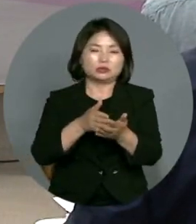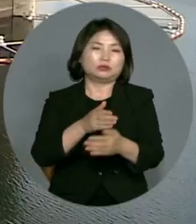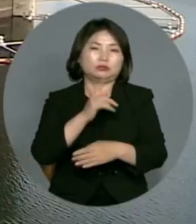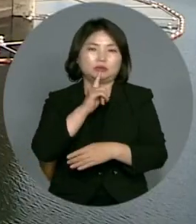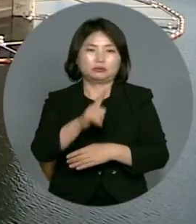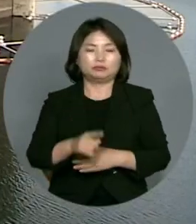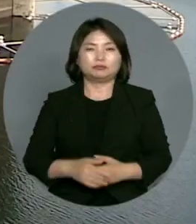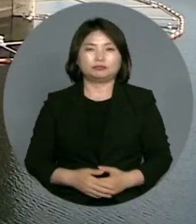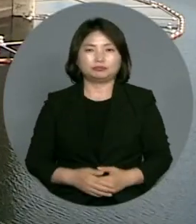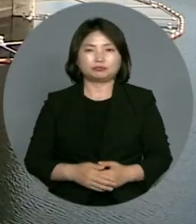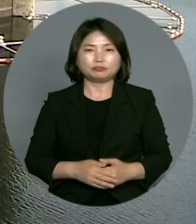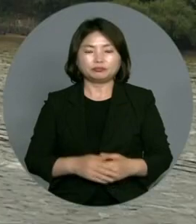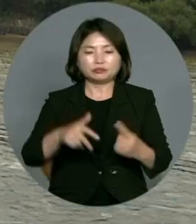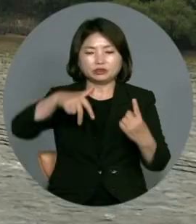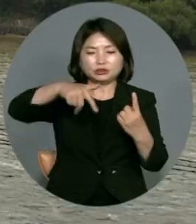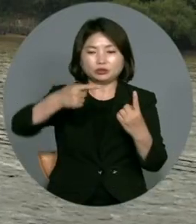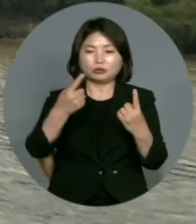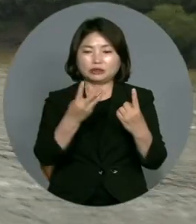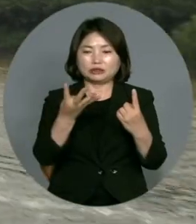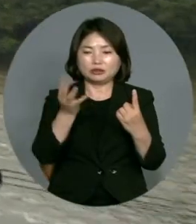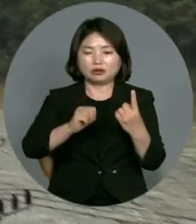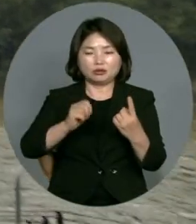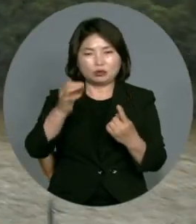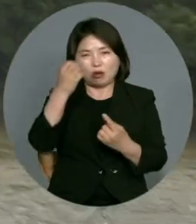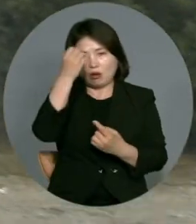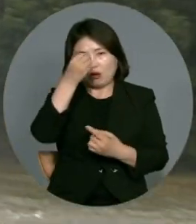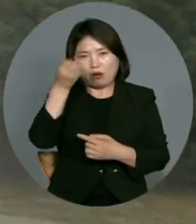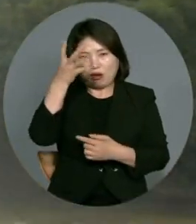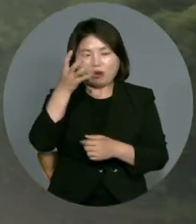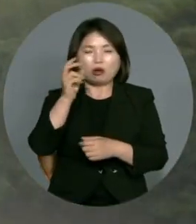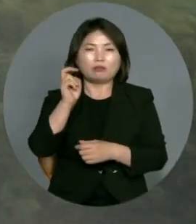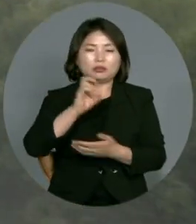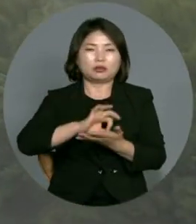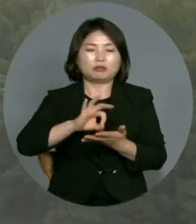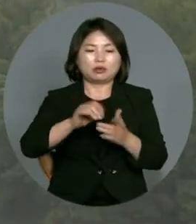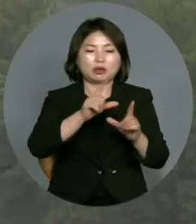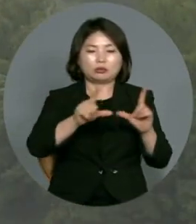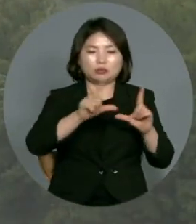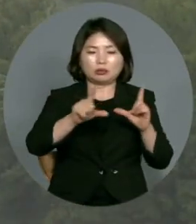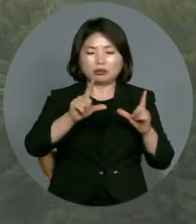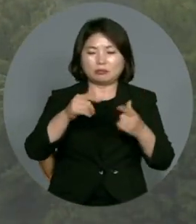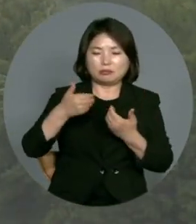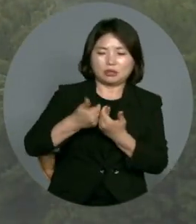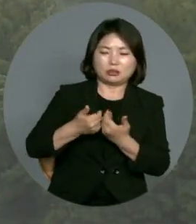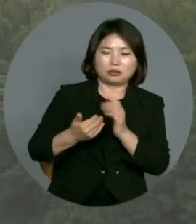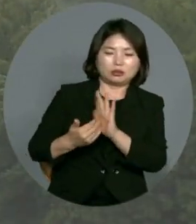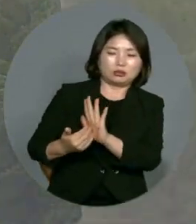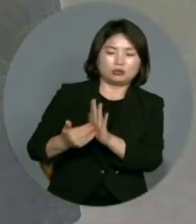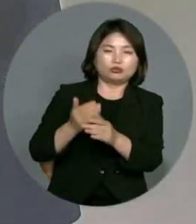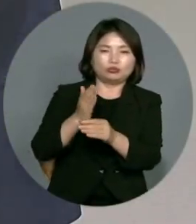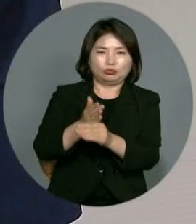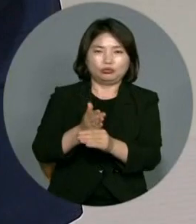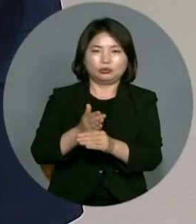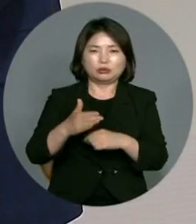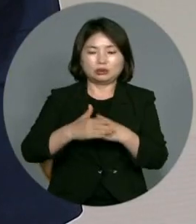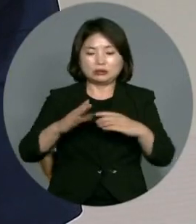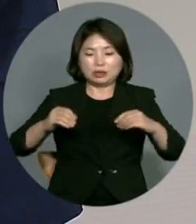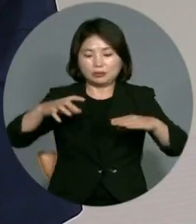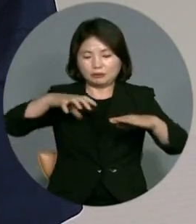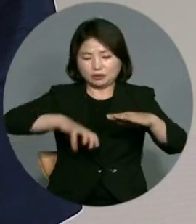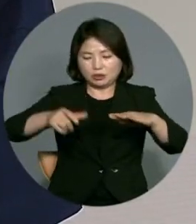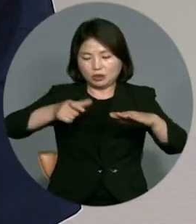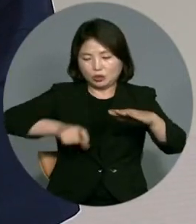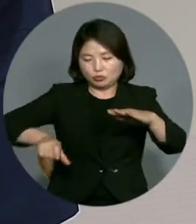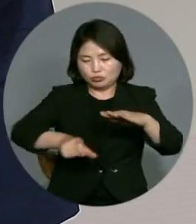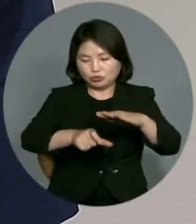밝혔습니다. 1조 4천억 원이 들 것으로 추산됐는데 안동에선 이미 반대 의견이 나오고 있고 땅 밑에 수로를